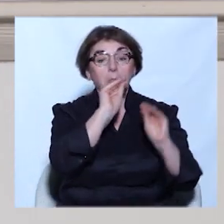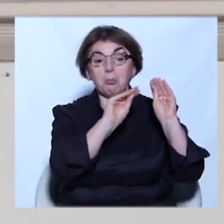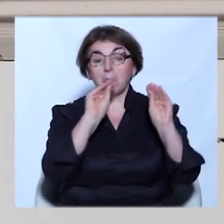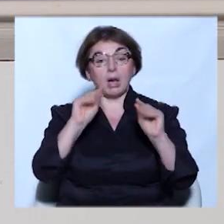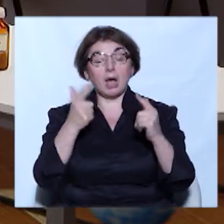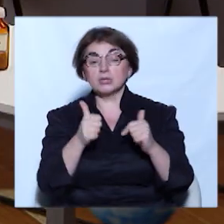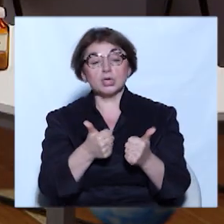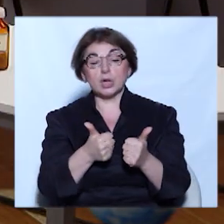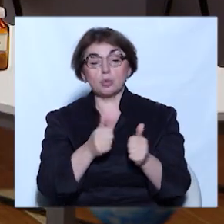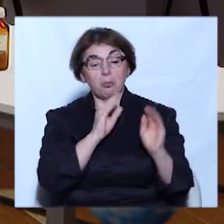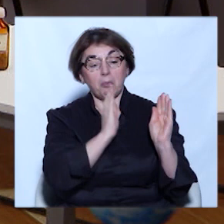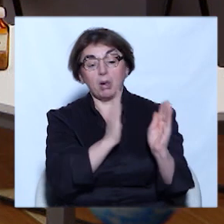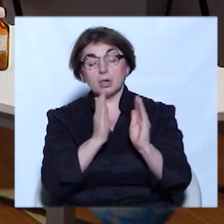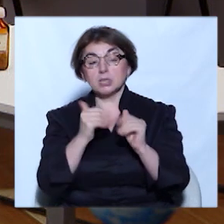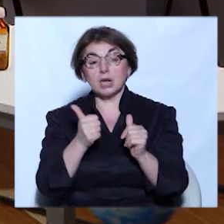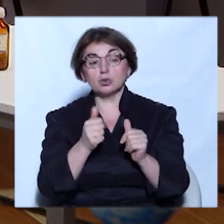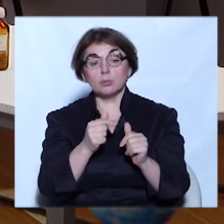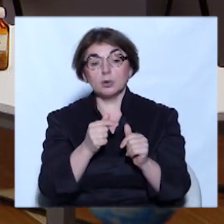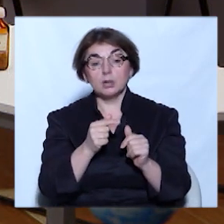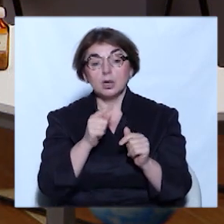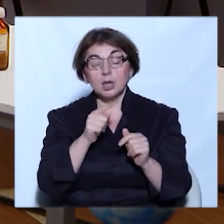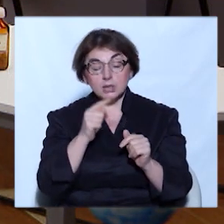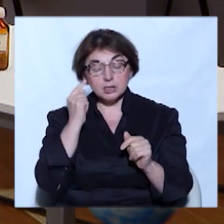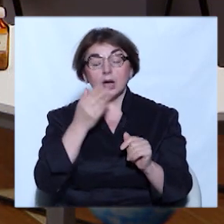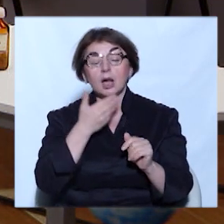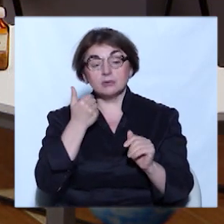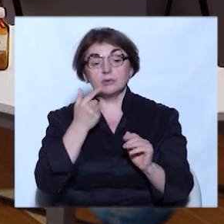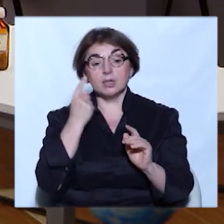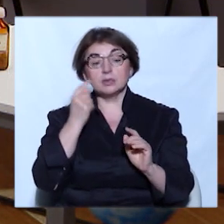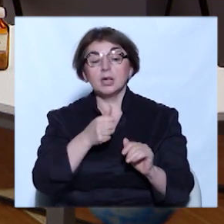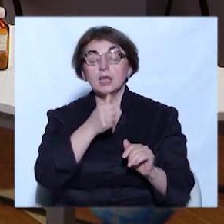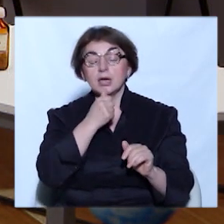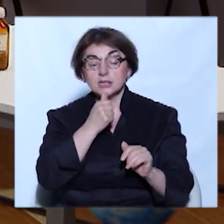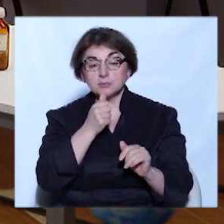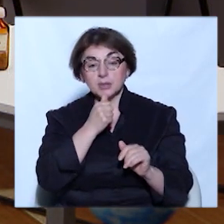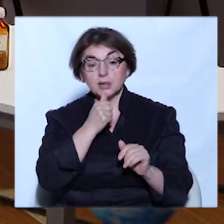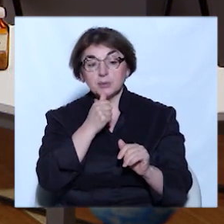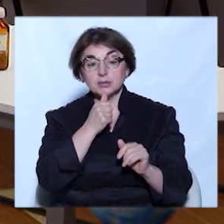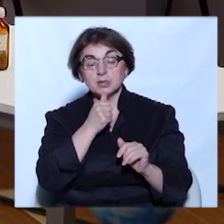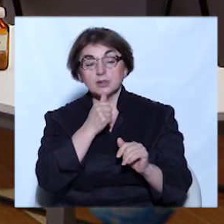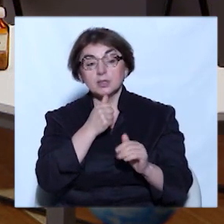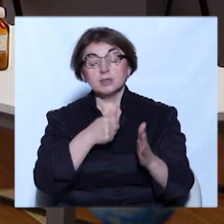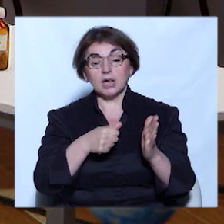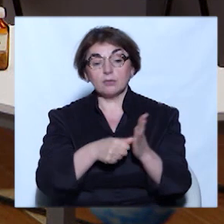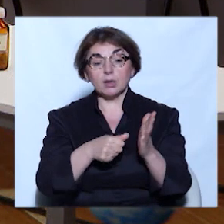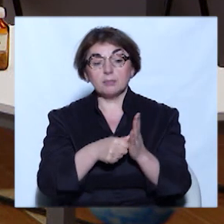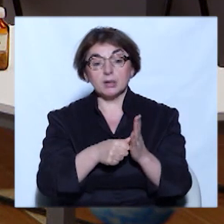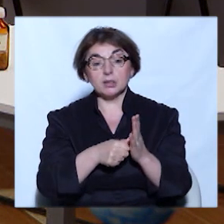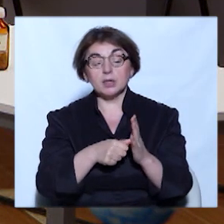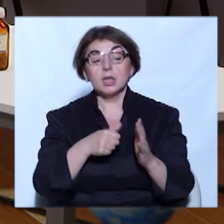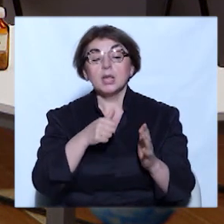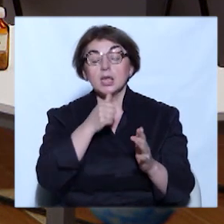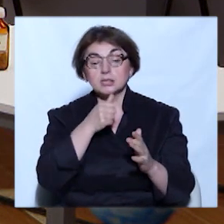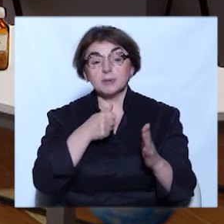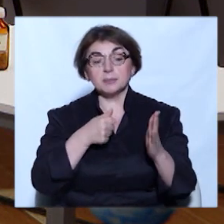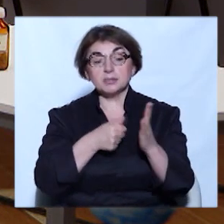ასეთი თანმიმდევრობით? რა თქმა უნდა, ახსნას ისევ ექსპერიმენტები. დამეხმარება ექსპერიმენტის საშუალებით,